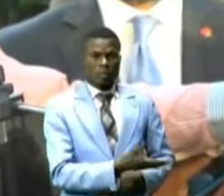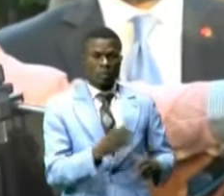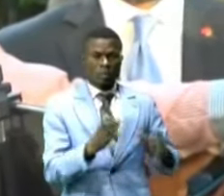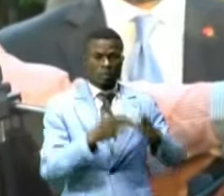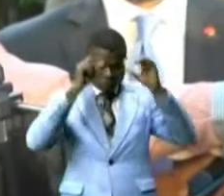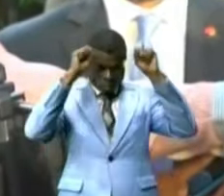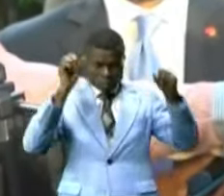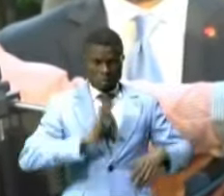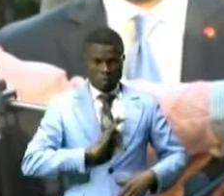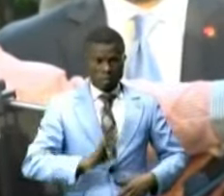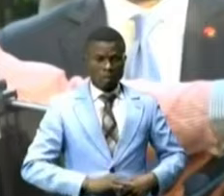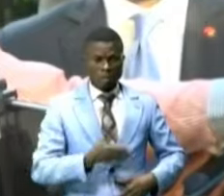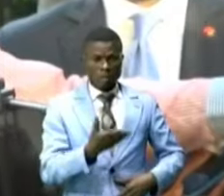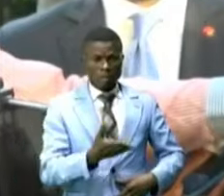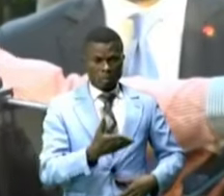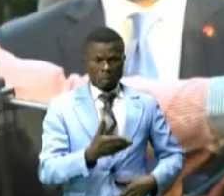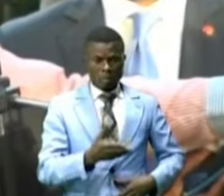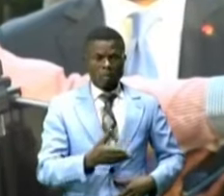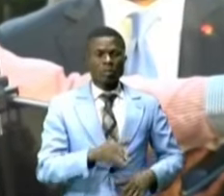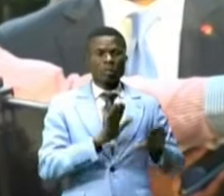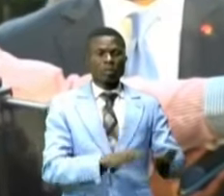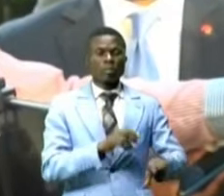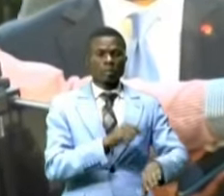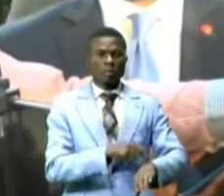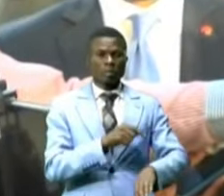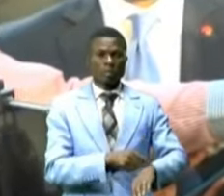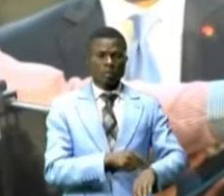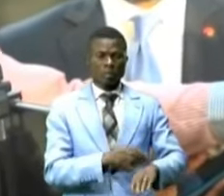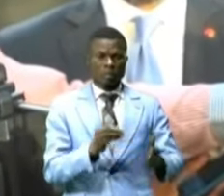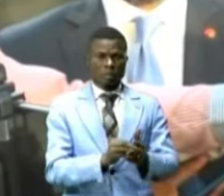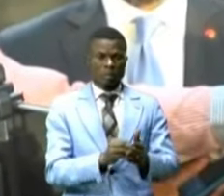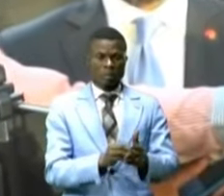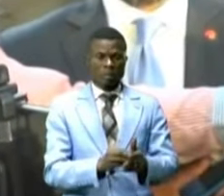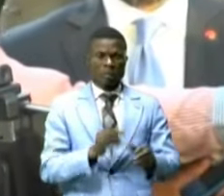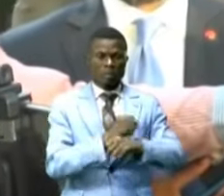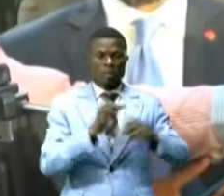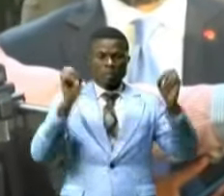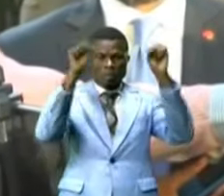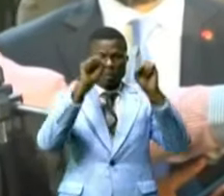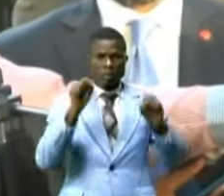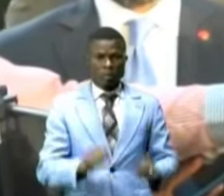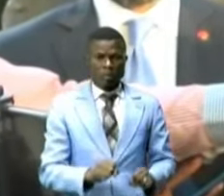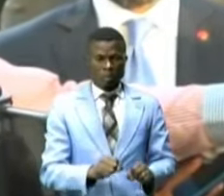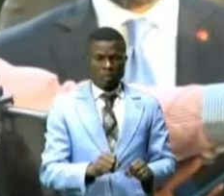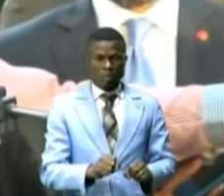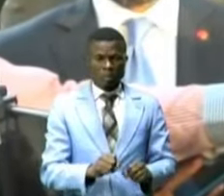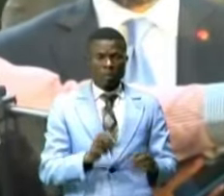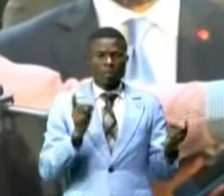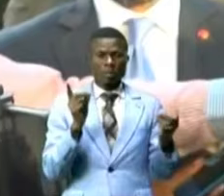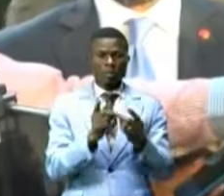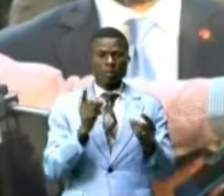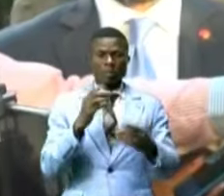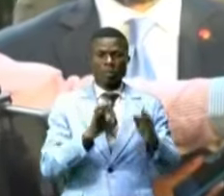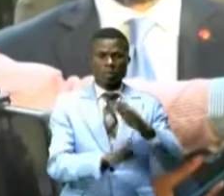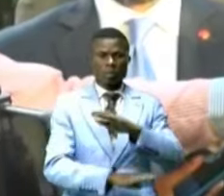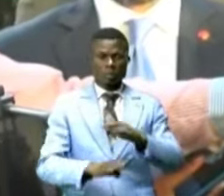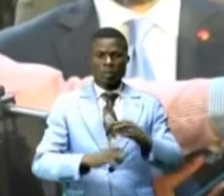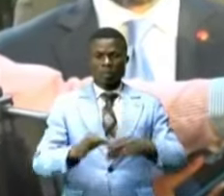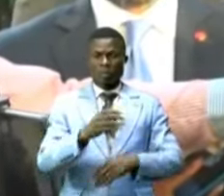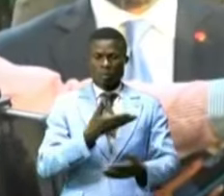président Félix Tshisekedi, il a fallu le temps d'abord pour mettre un système de production en place, jeter les bases d'une